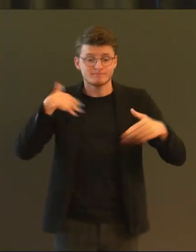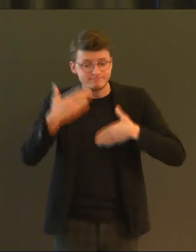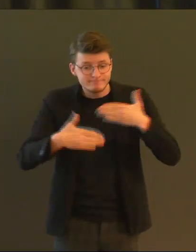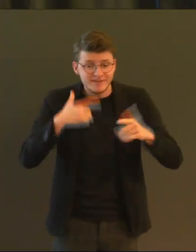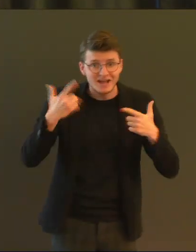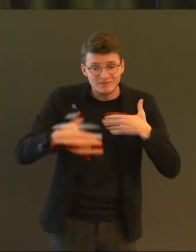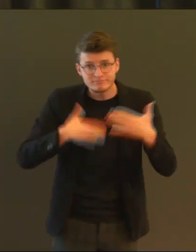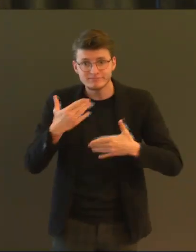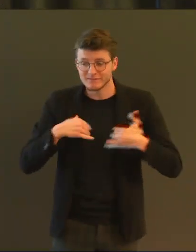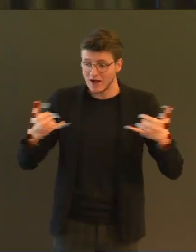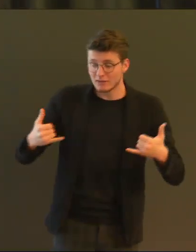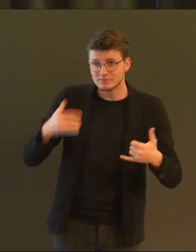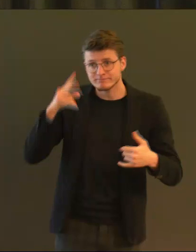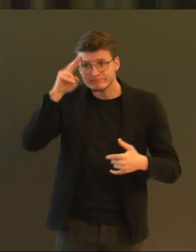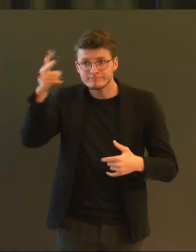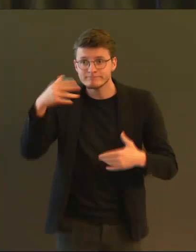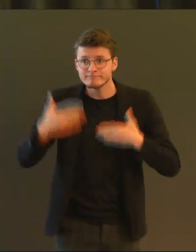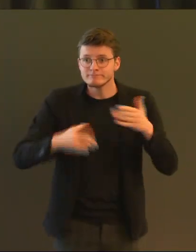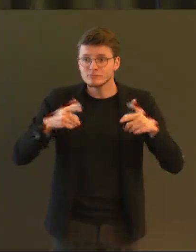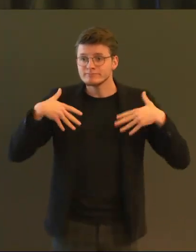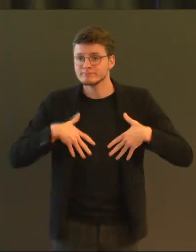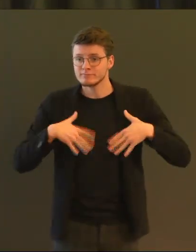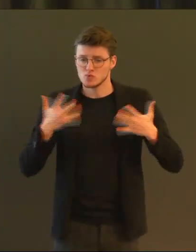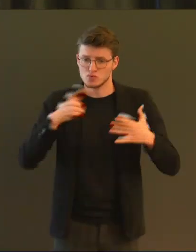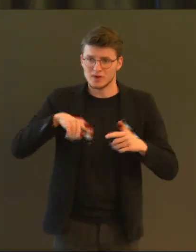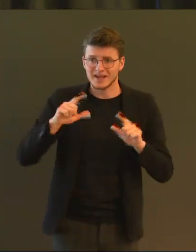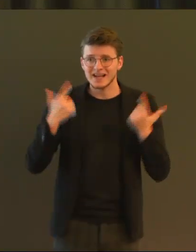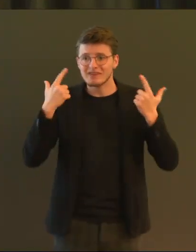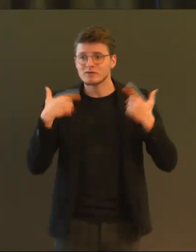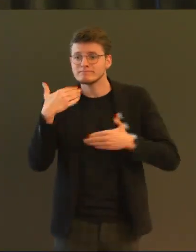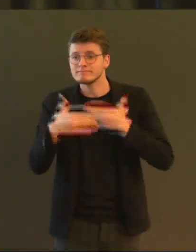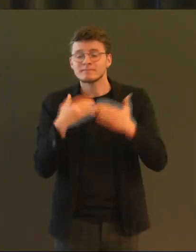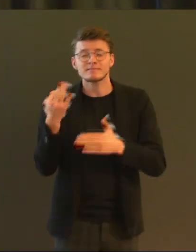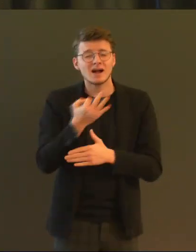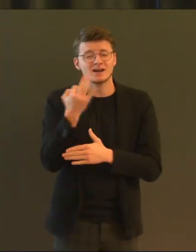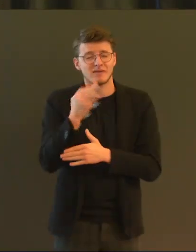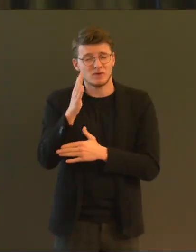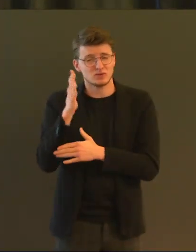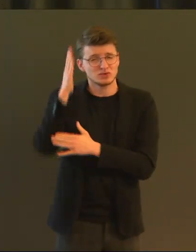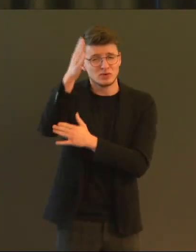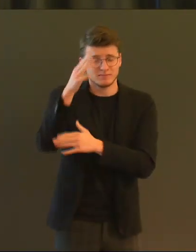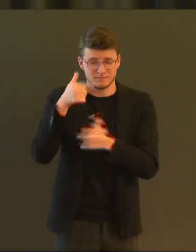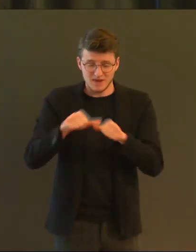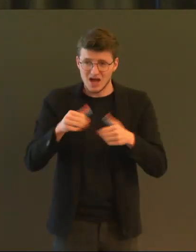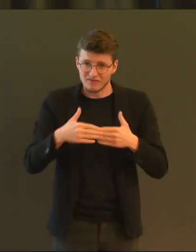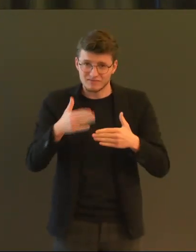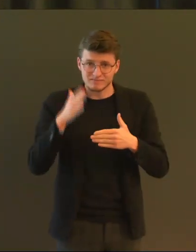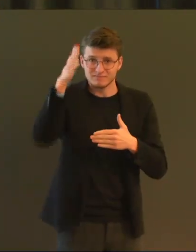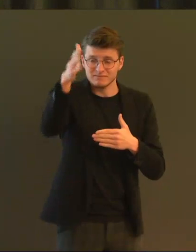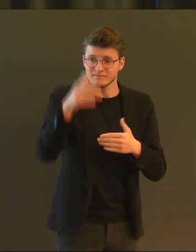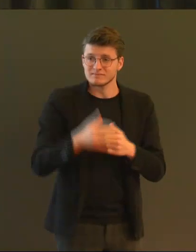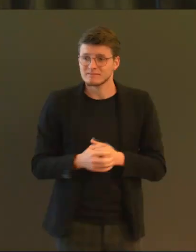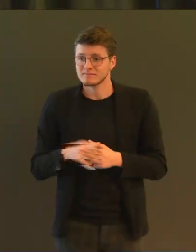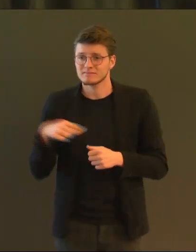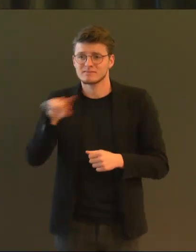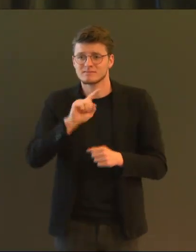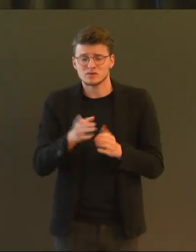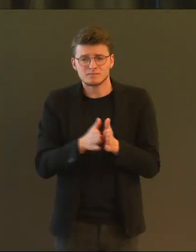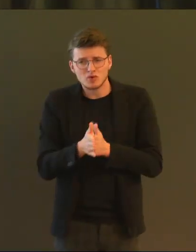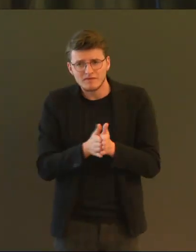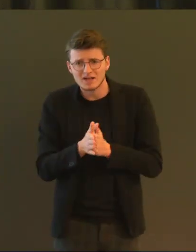mede bepalen wat er mogelijk zal zijn de komende weken en maanden. Laat dit vooral een motivatie zijn om de juiste gedragingen aan te nemen